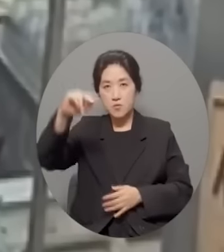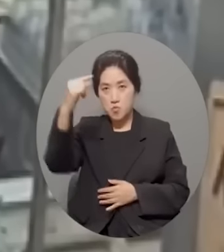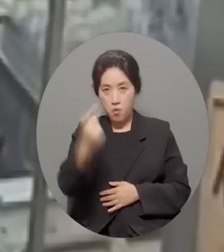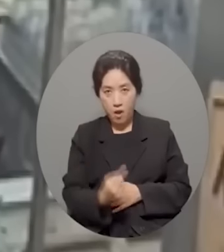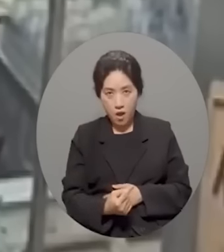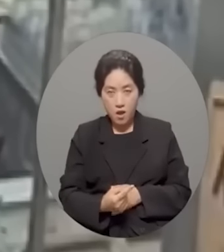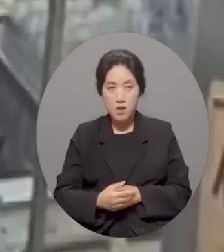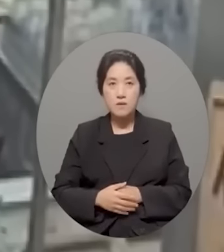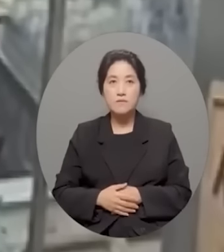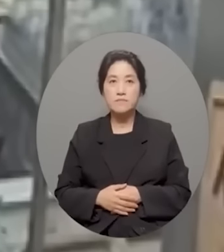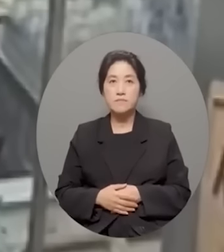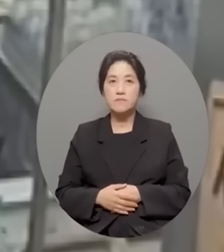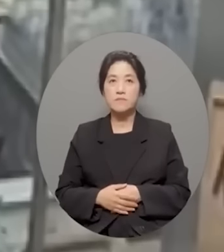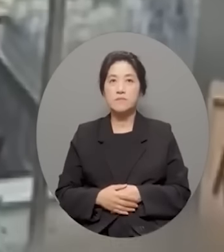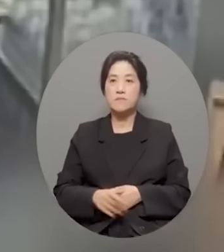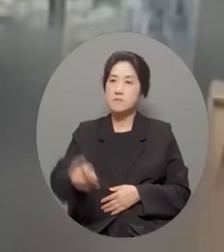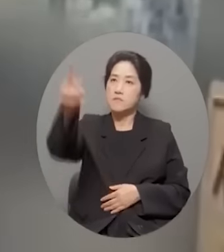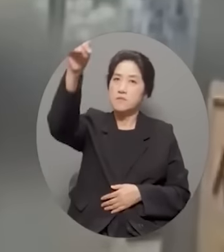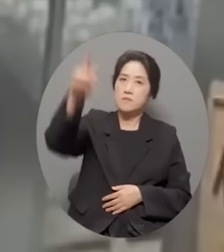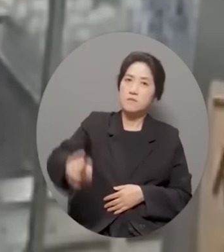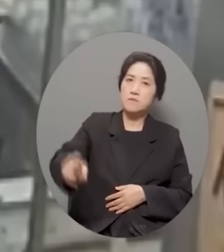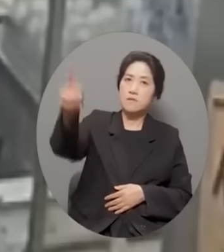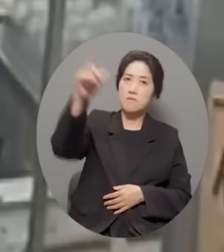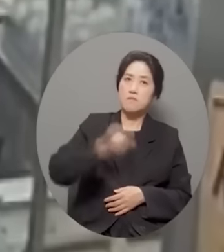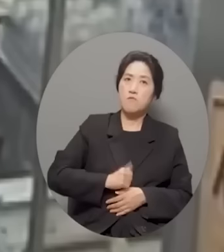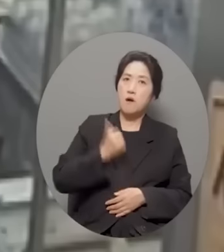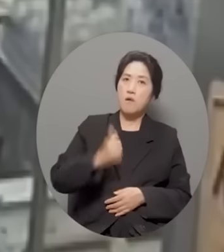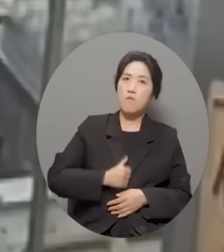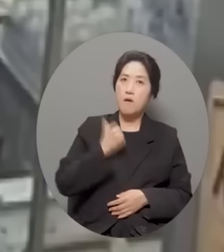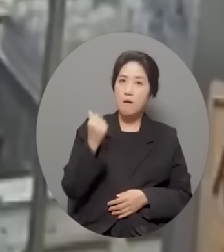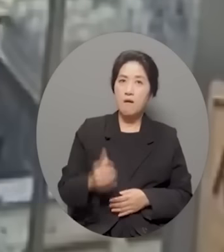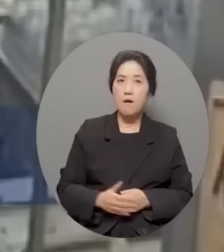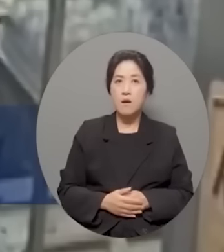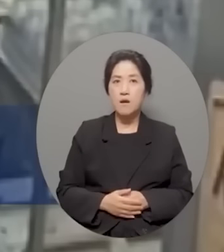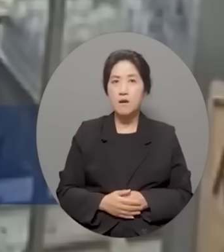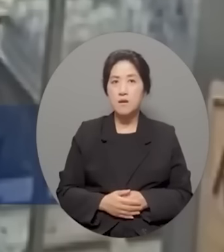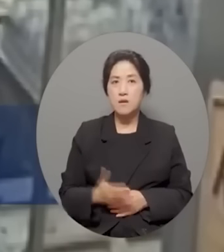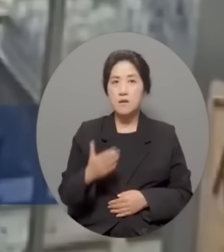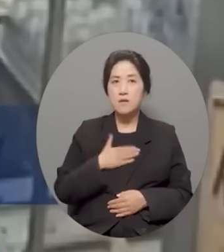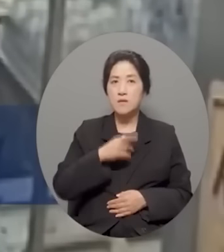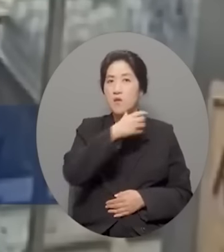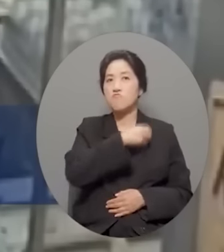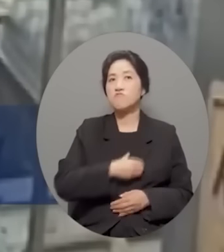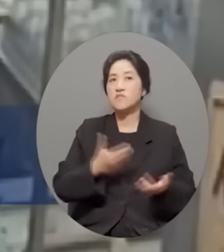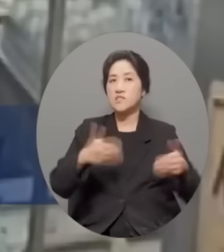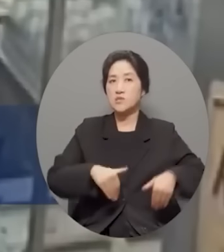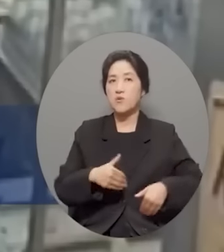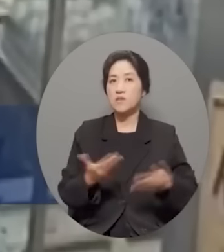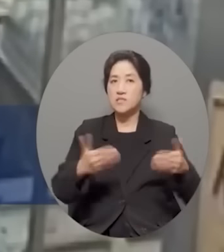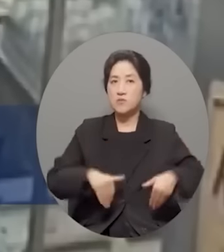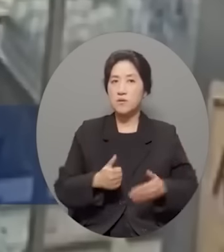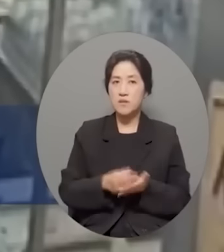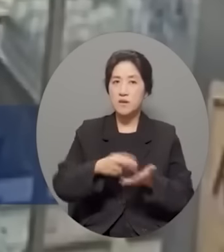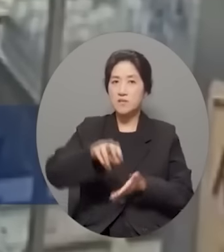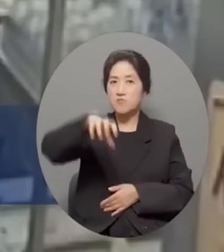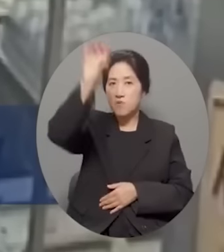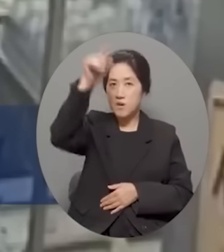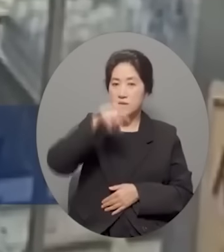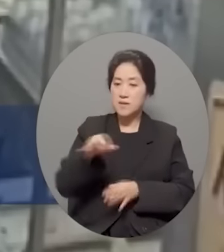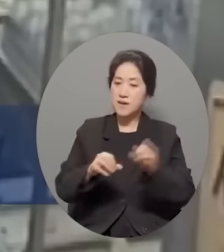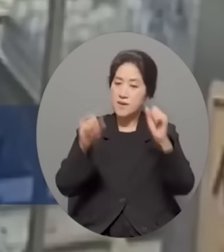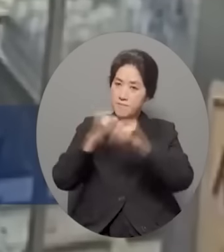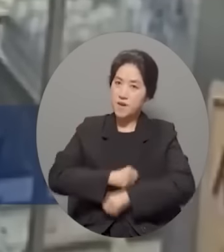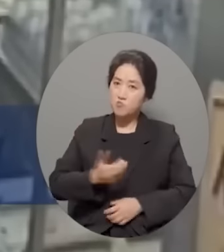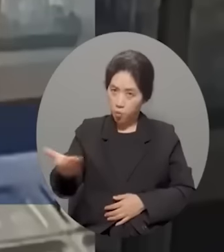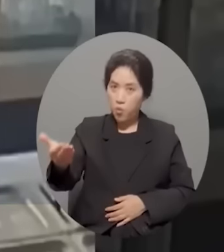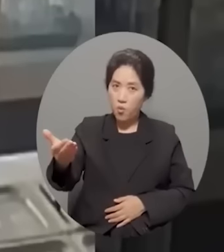가게로 들어오더니 대지를 하며 활을 냈습니다 여기 직원인데 직원인데 SNS 올려서 가게